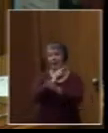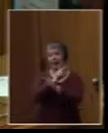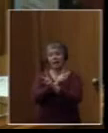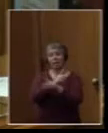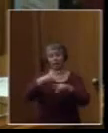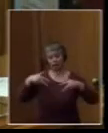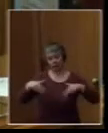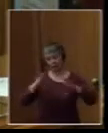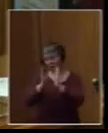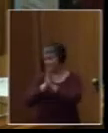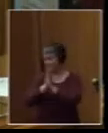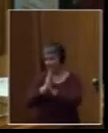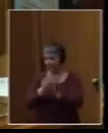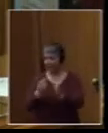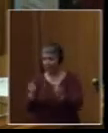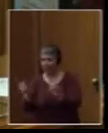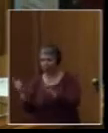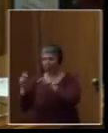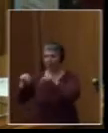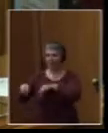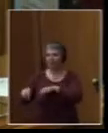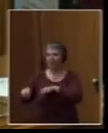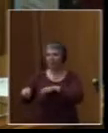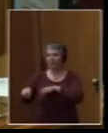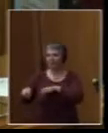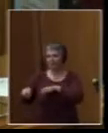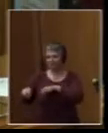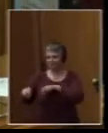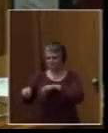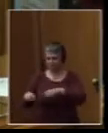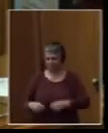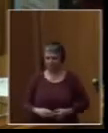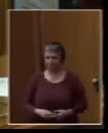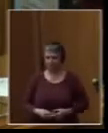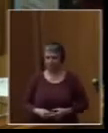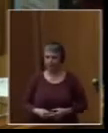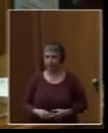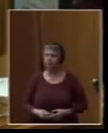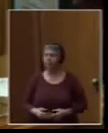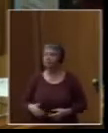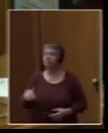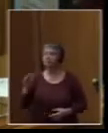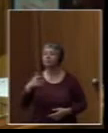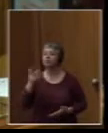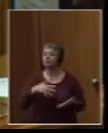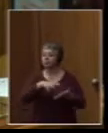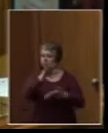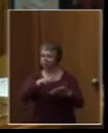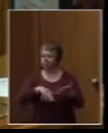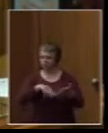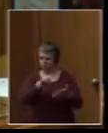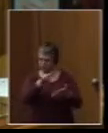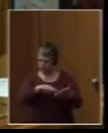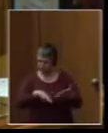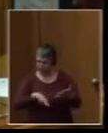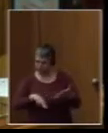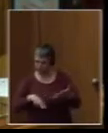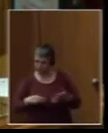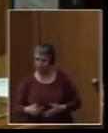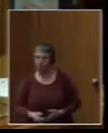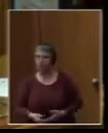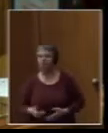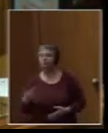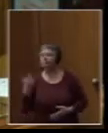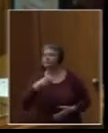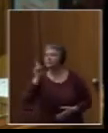να πάρουν τη θέση τους σιγά-σιγά. Λοιπόν, σας διαβάζω. Η Αντιπεριφέρειας